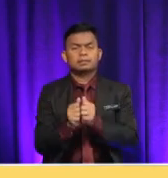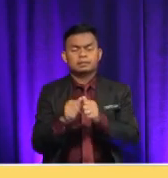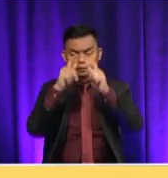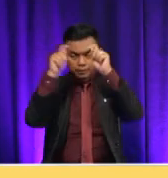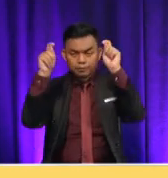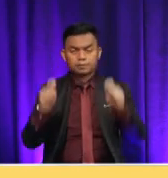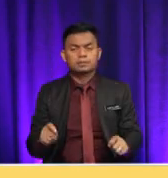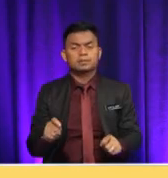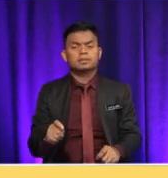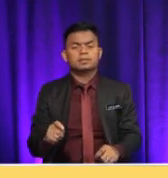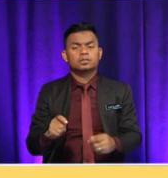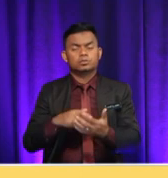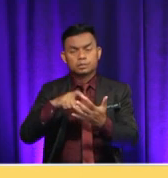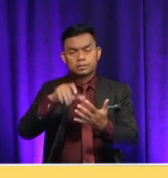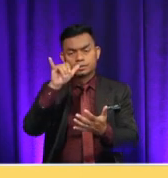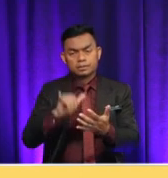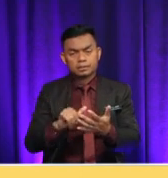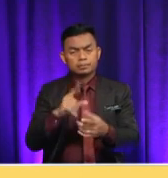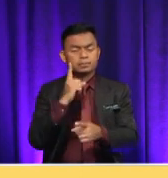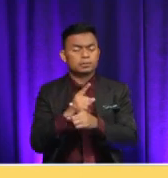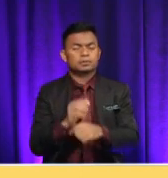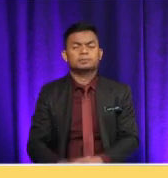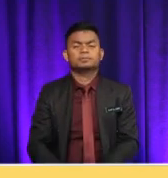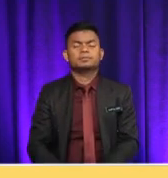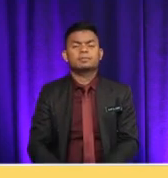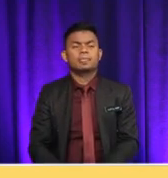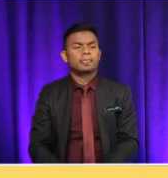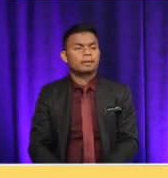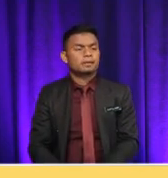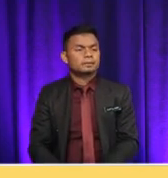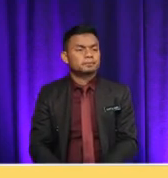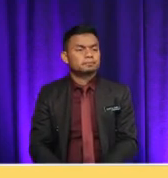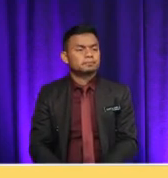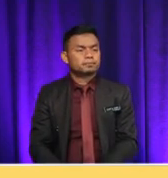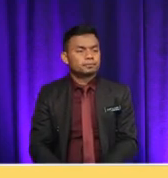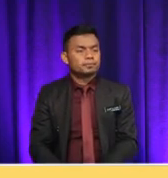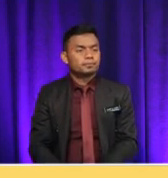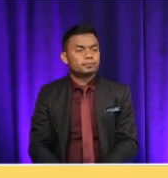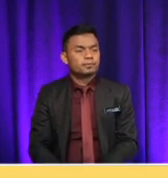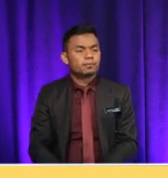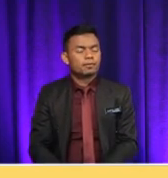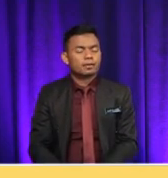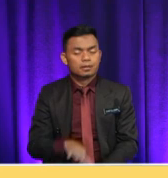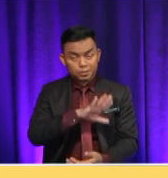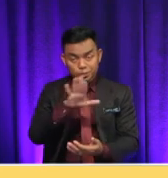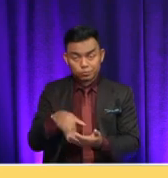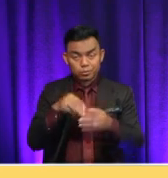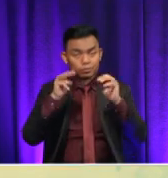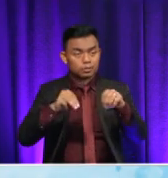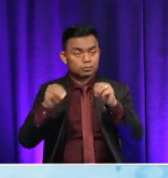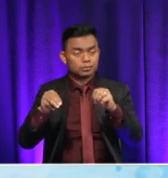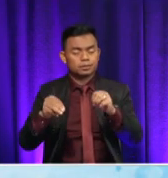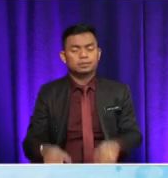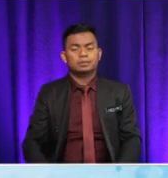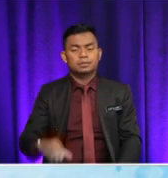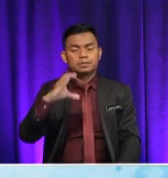ABC atau di dalam ruang jawaban oke wahai anak-anak murid sekalian calon pemilihan